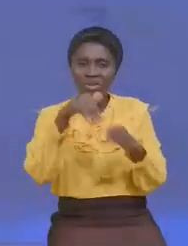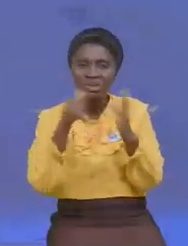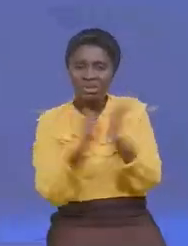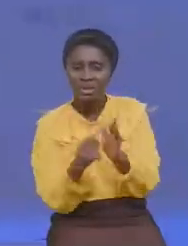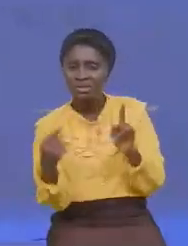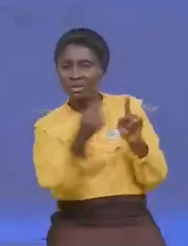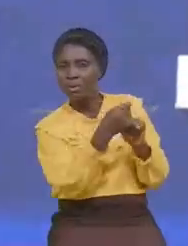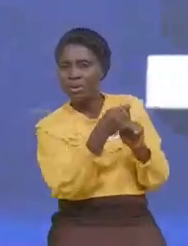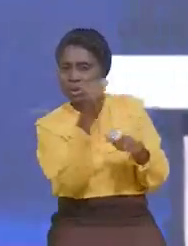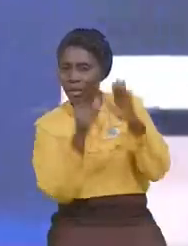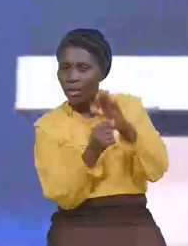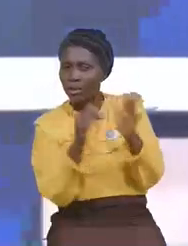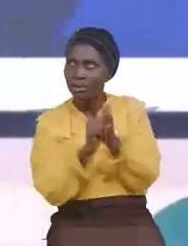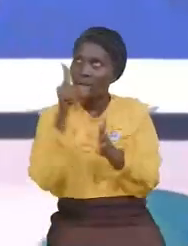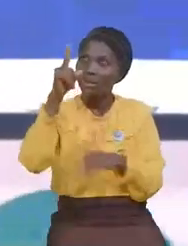son insu?